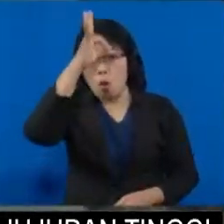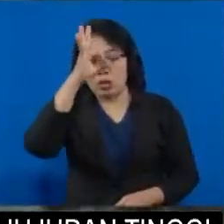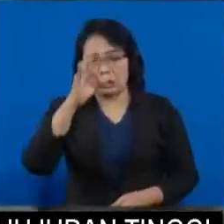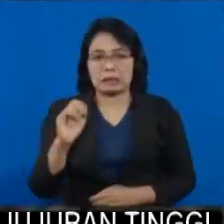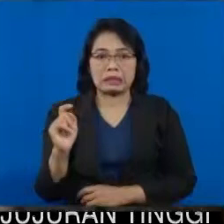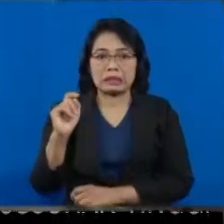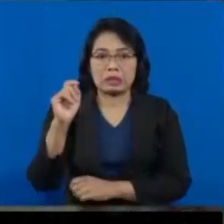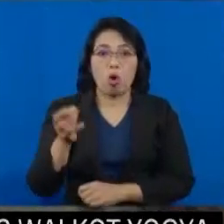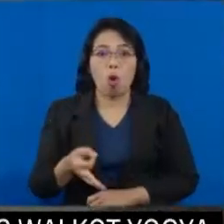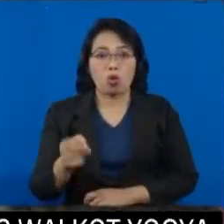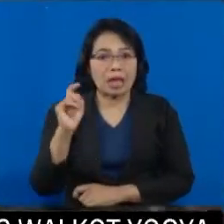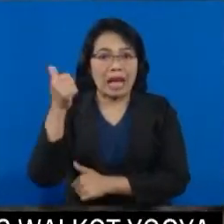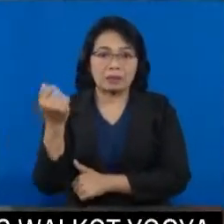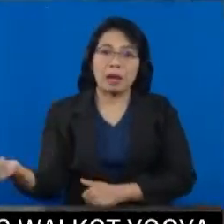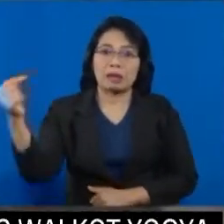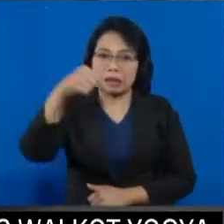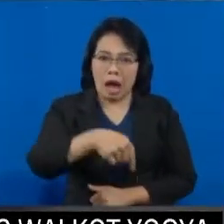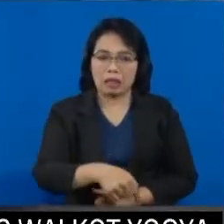Tasikmalaya.